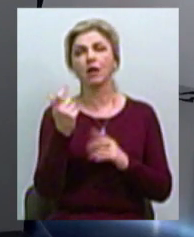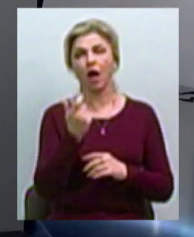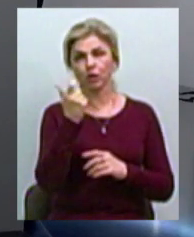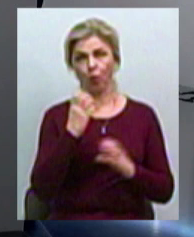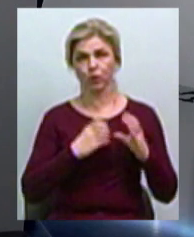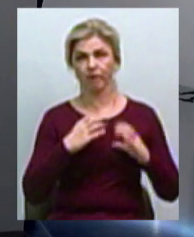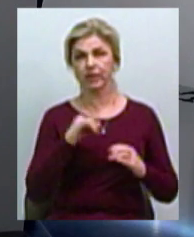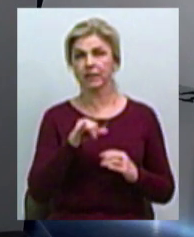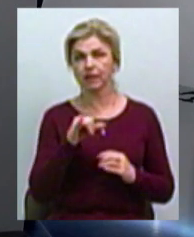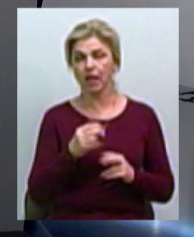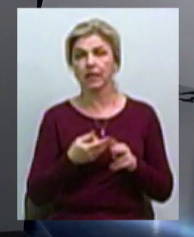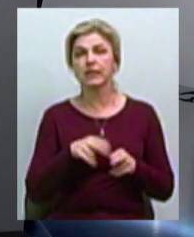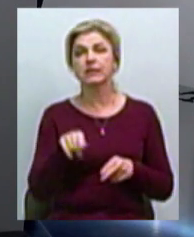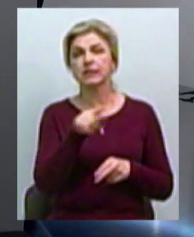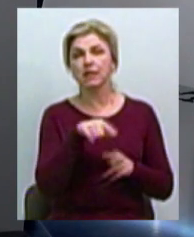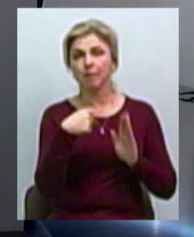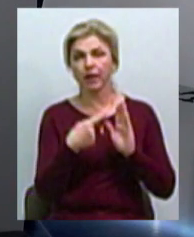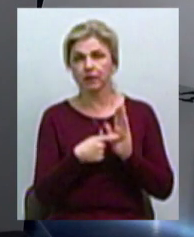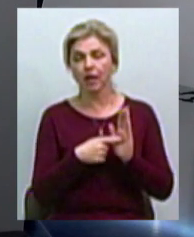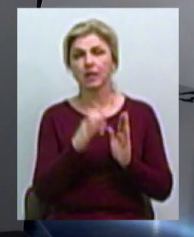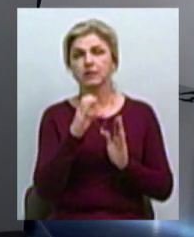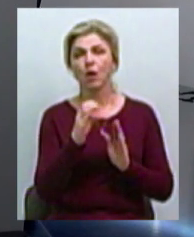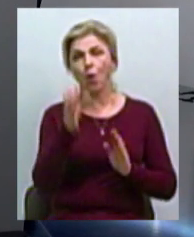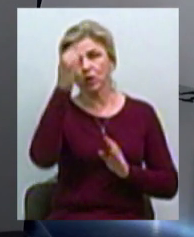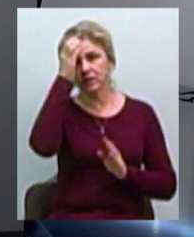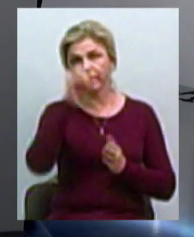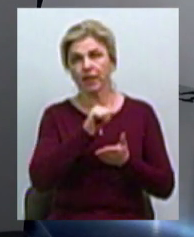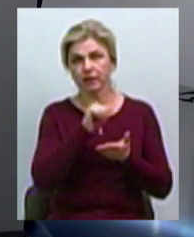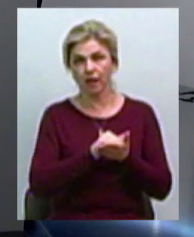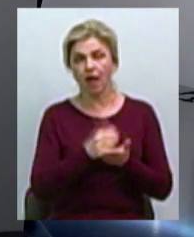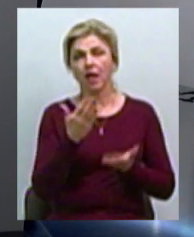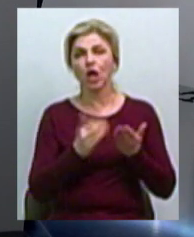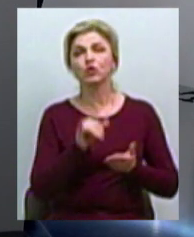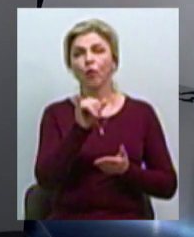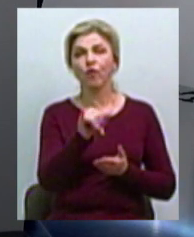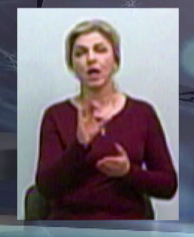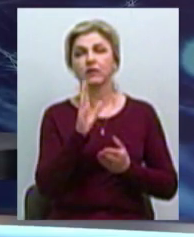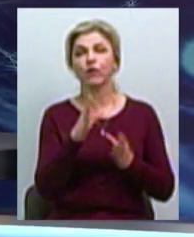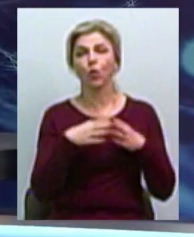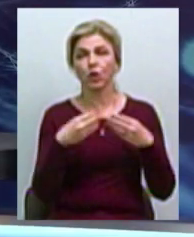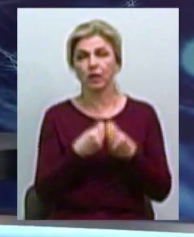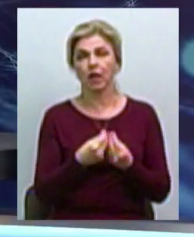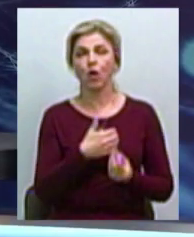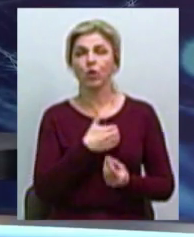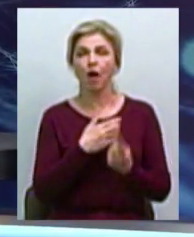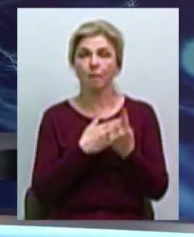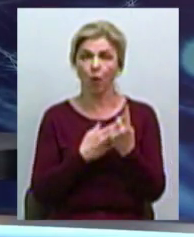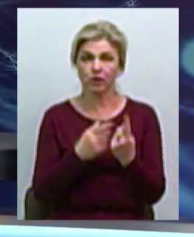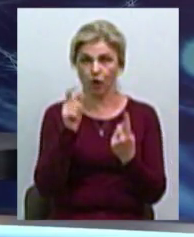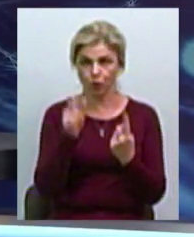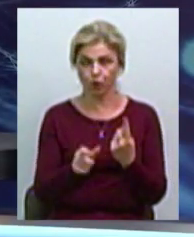університет. Ці питання йдуть з освіти. Якщо у вас в родині буде хоча б одна людина, яка достоменно